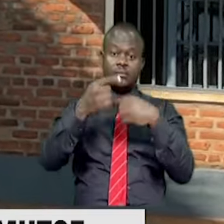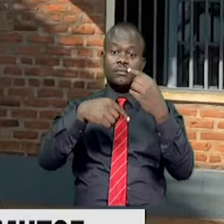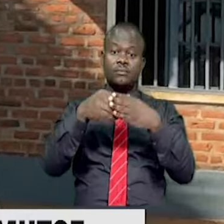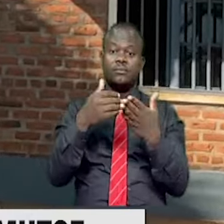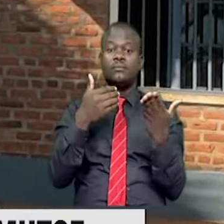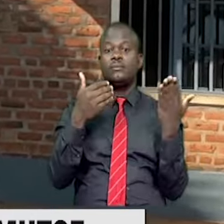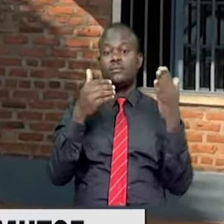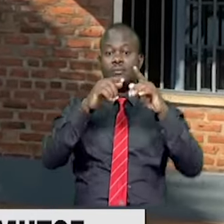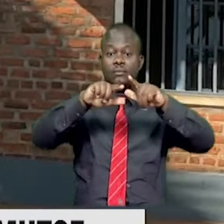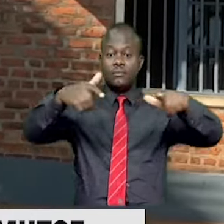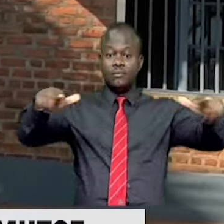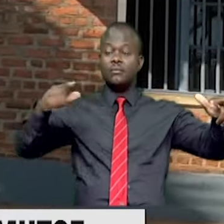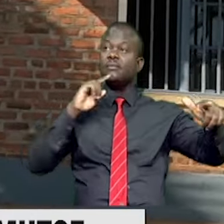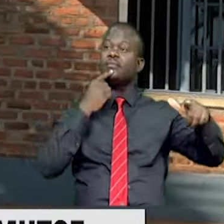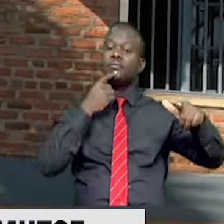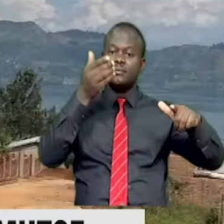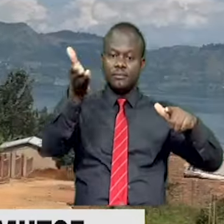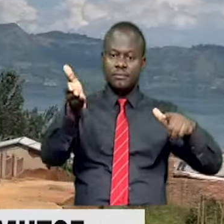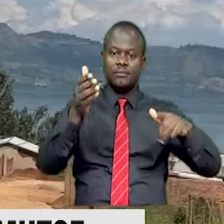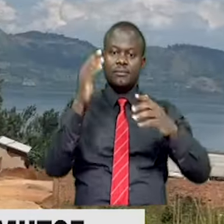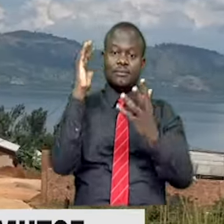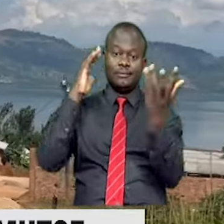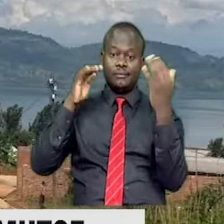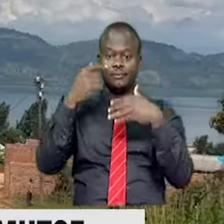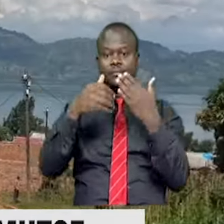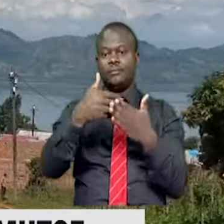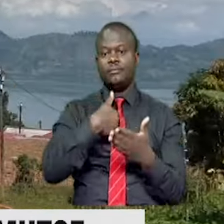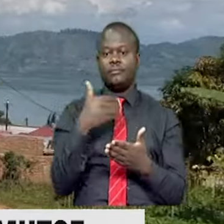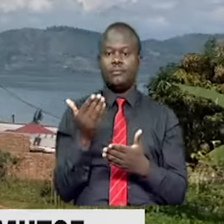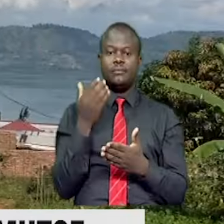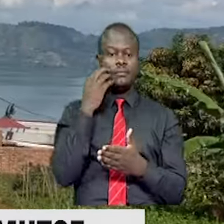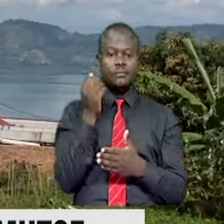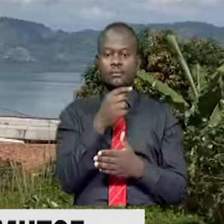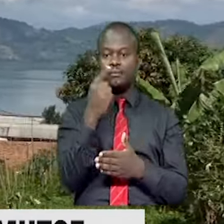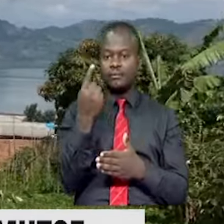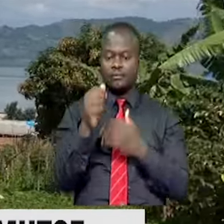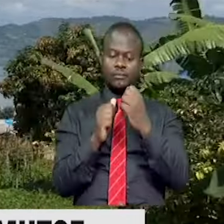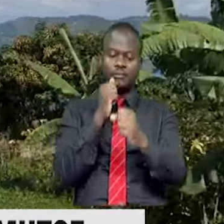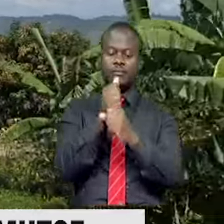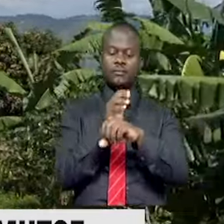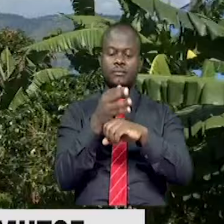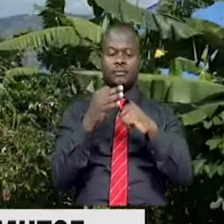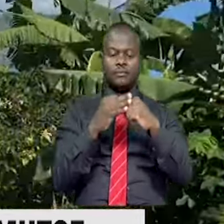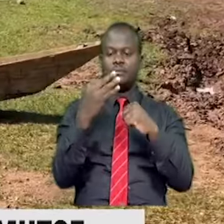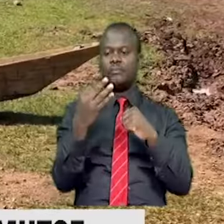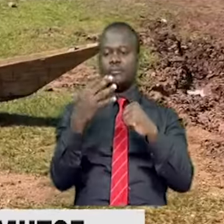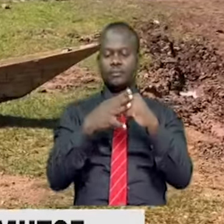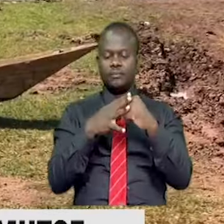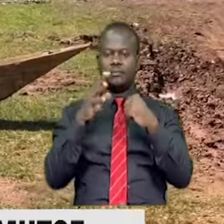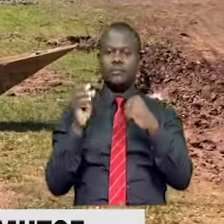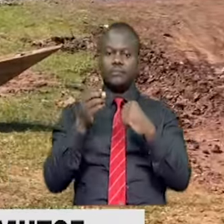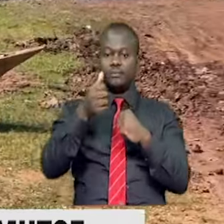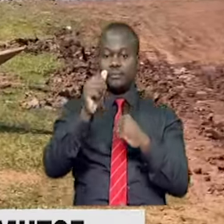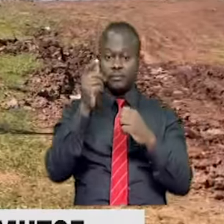tukigire, ishyamba rya Nyungwe tuzagumya turigire. Mu kwezi kwa mbere k'uyu mwaka abagera ku 8,390